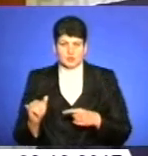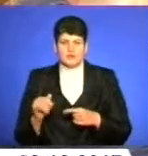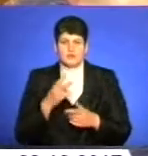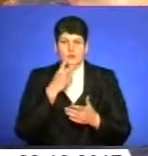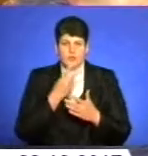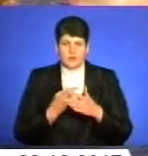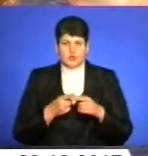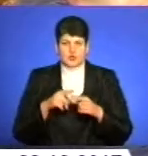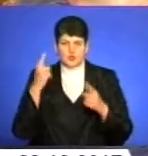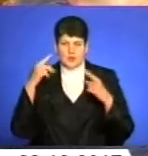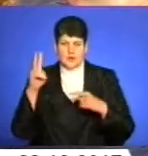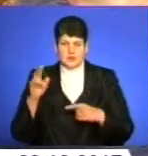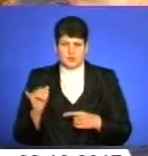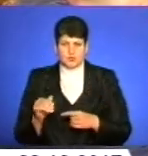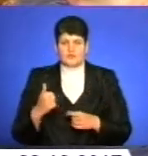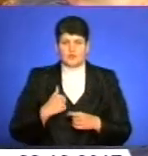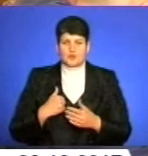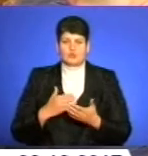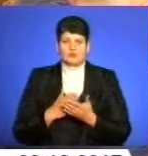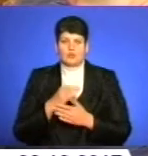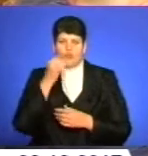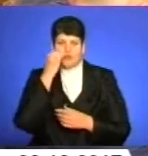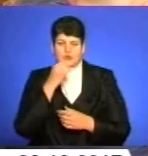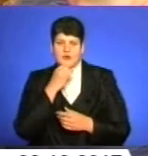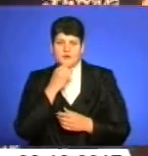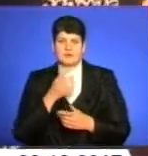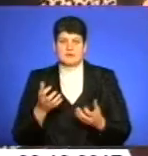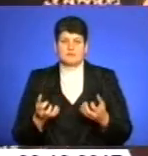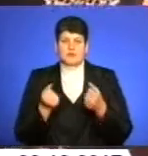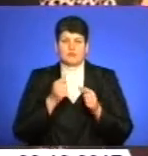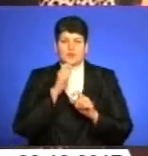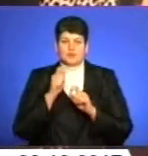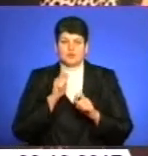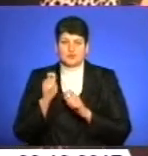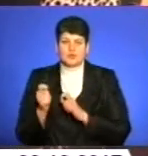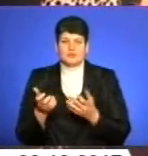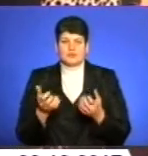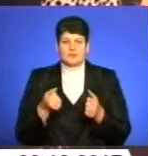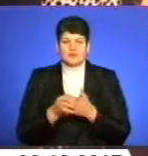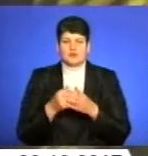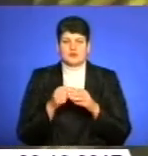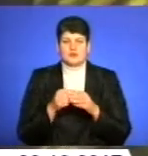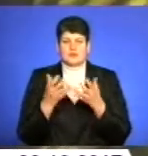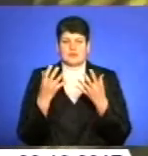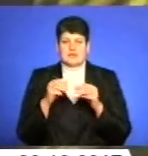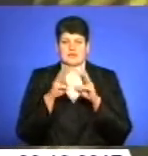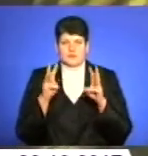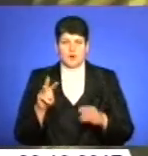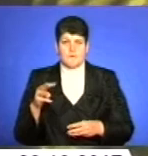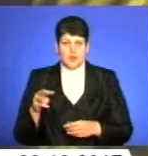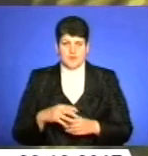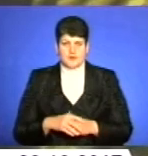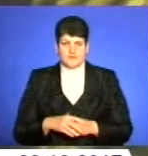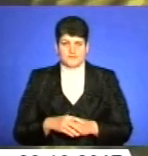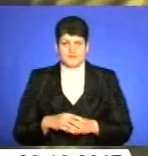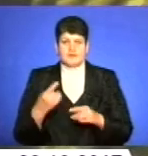цю казку. Військовослужбовці подякували волонтерам за підтримку та подарунки, які отримали до Дня Святого Миколая. За такий тривалий час